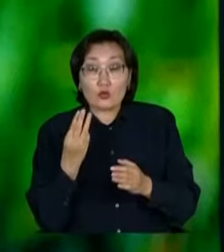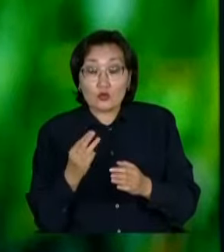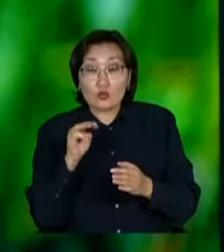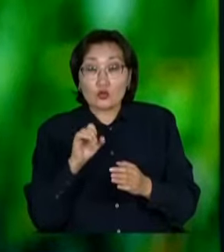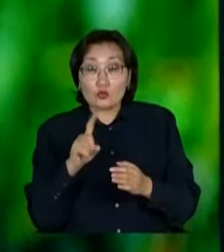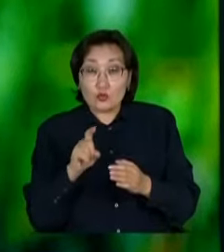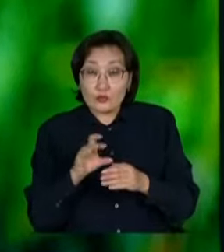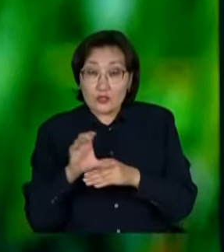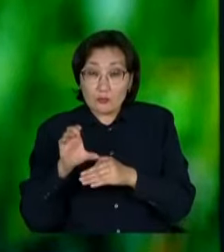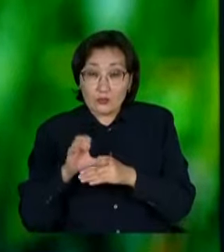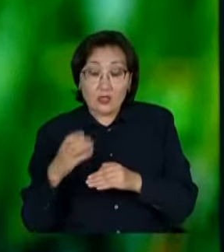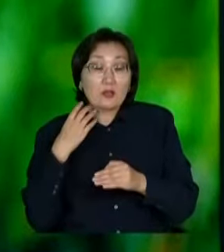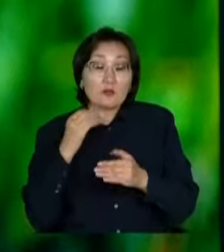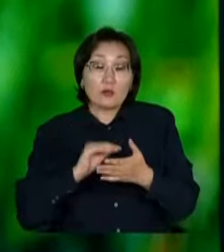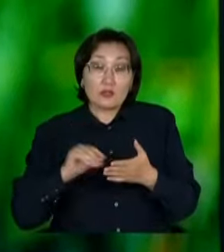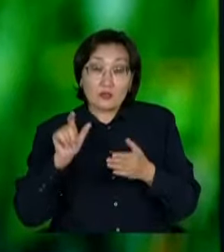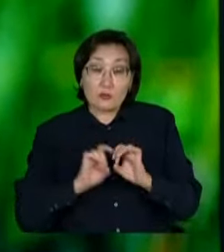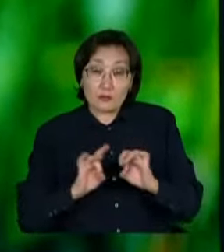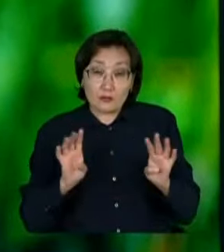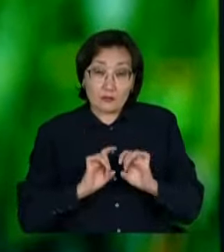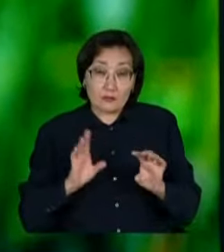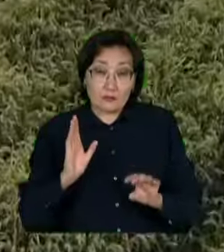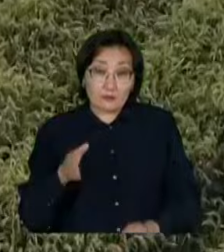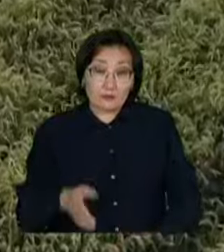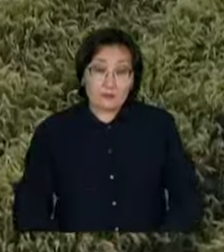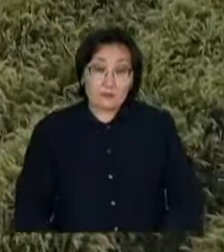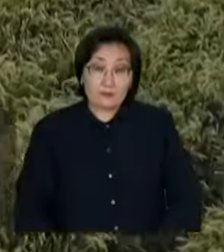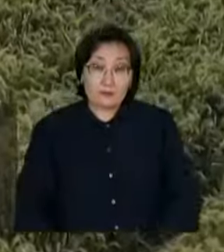жеткізілмек. Қызылордалық әріптес тақырыпты тарқатады.